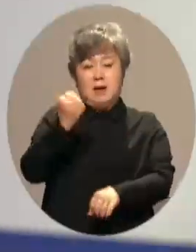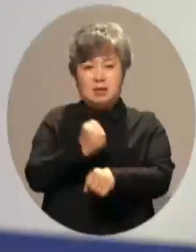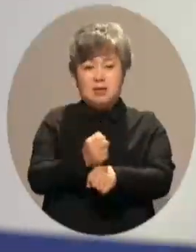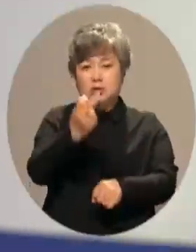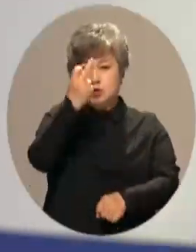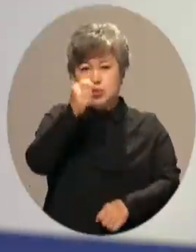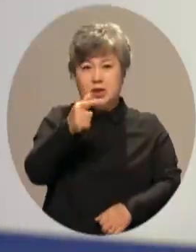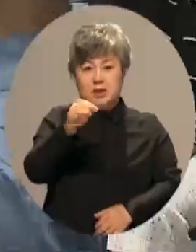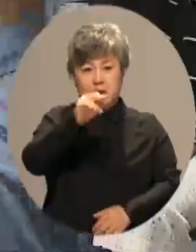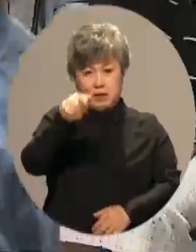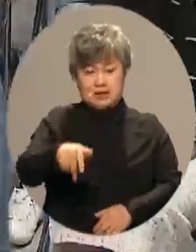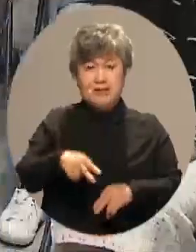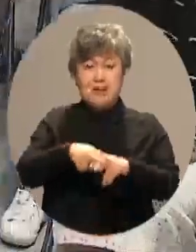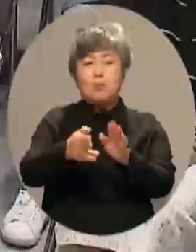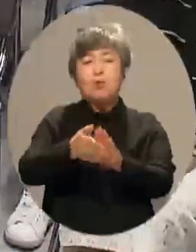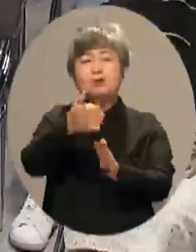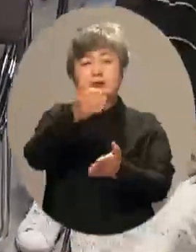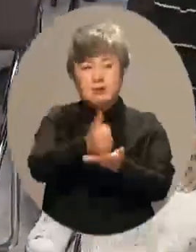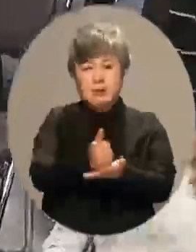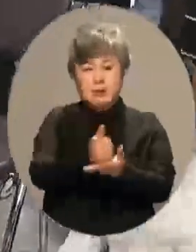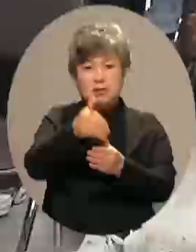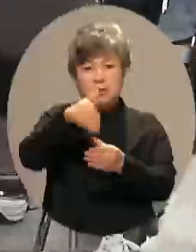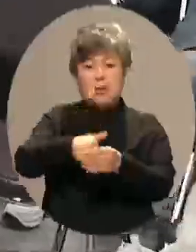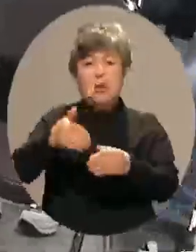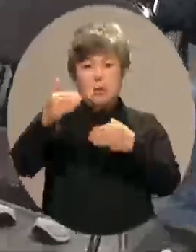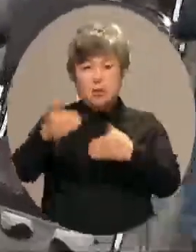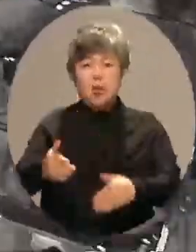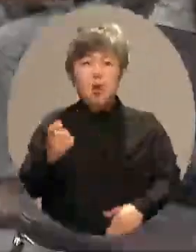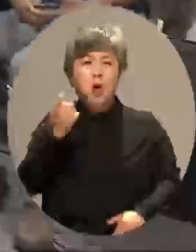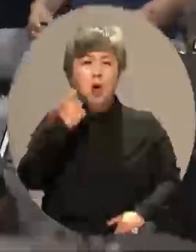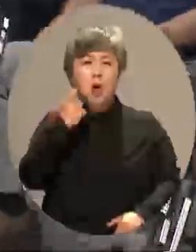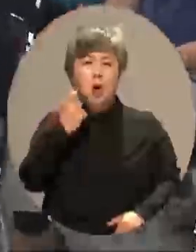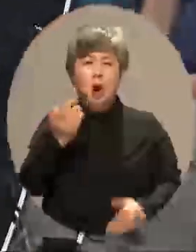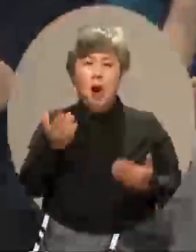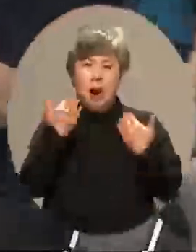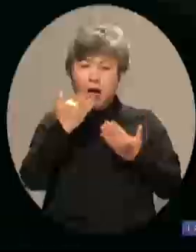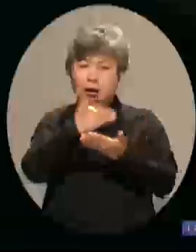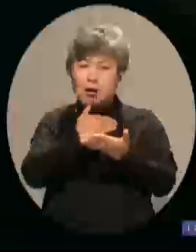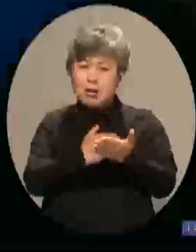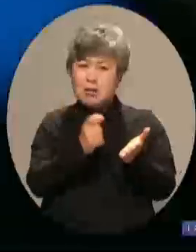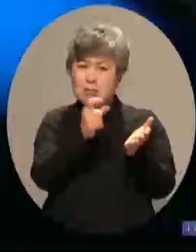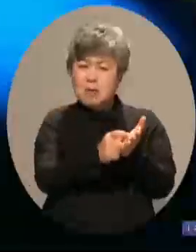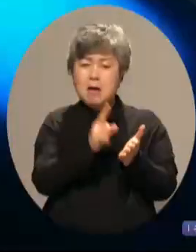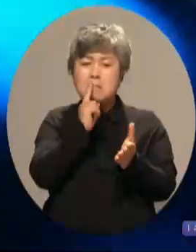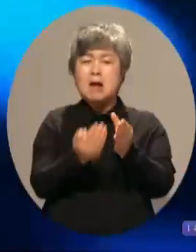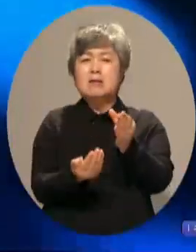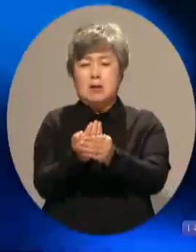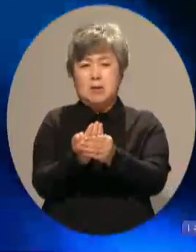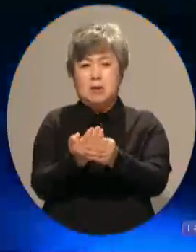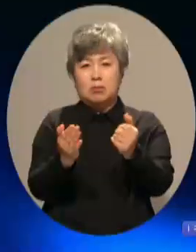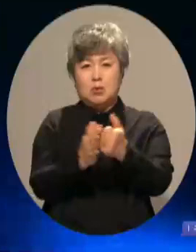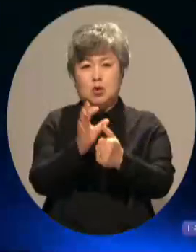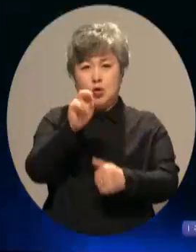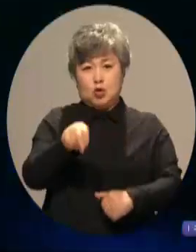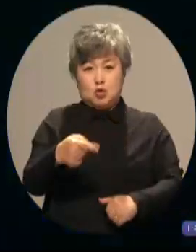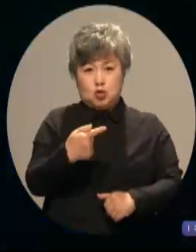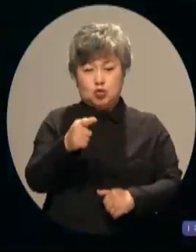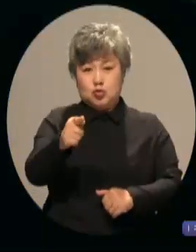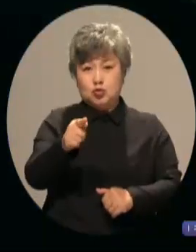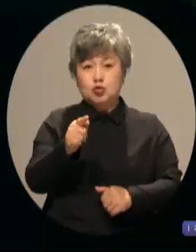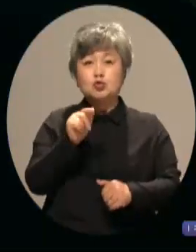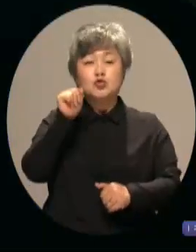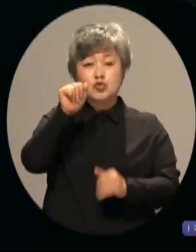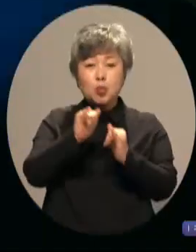최경식 남원시장 선거기관 이미 허위 학력 논란이 제기된 바 있습니다 윤수호 후보는